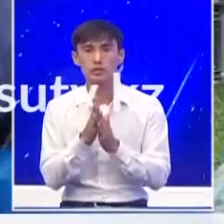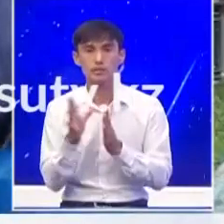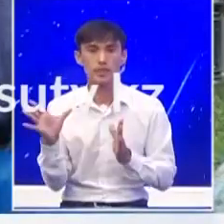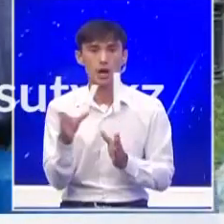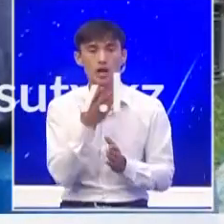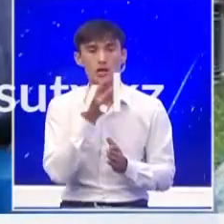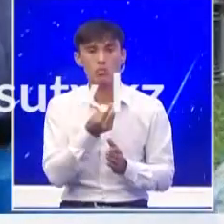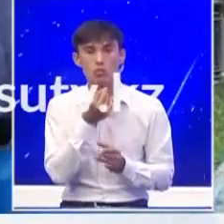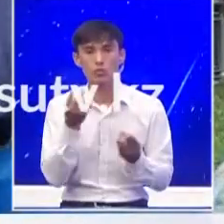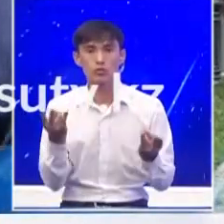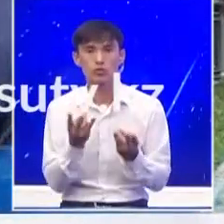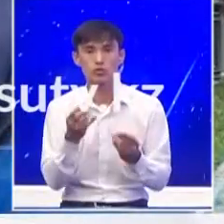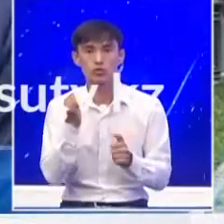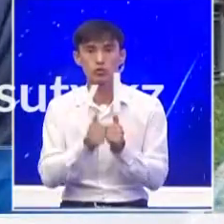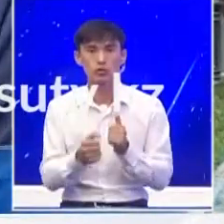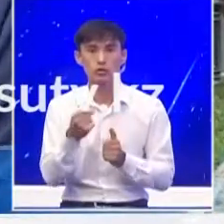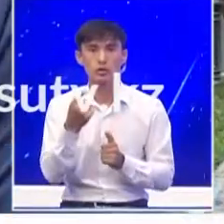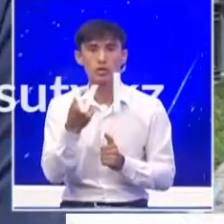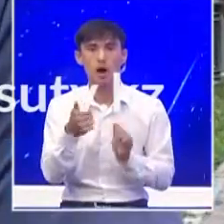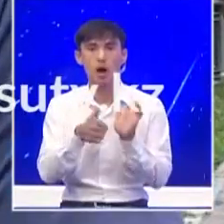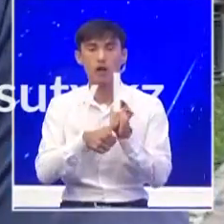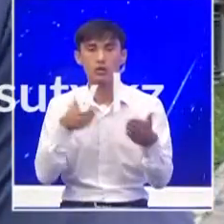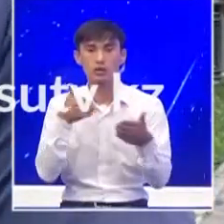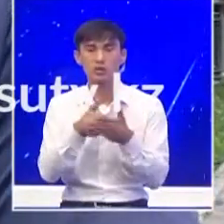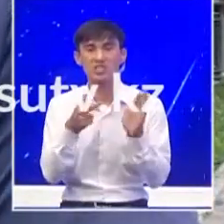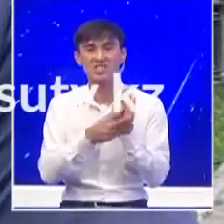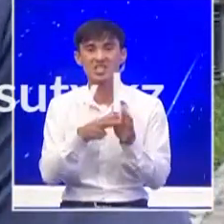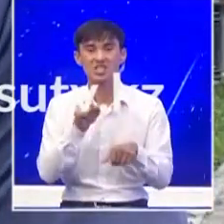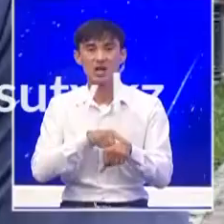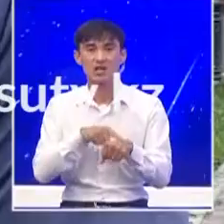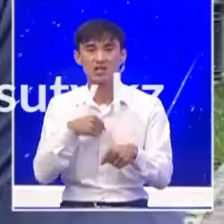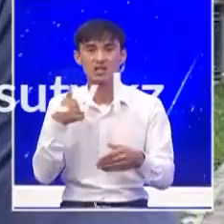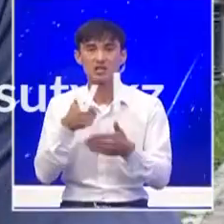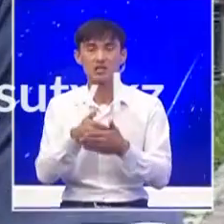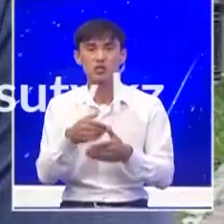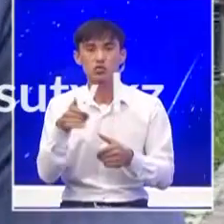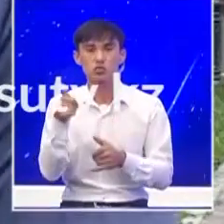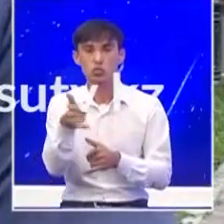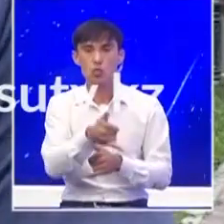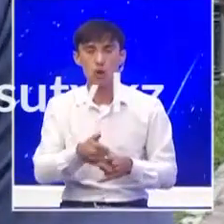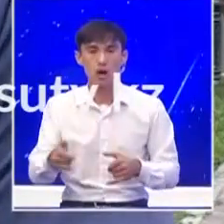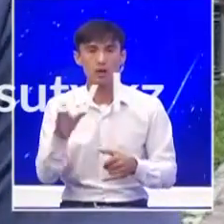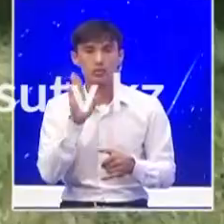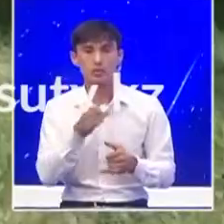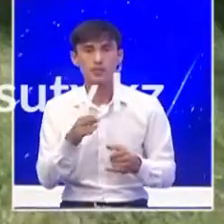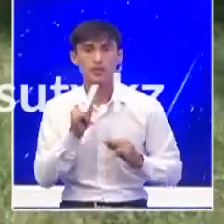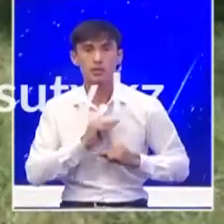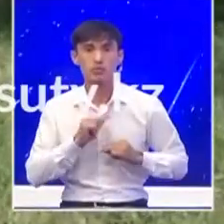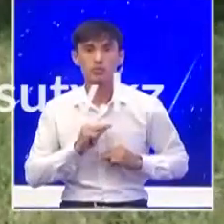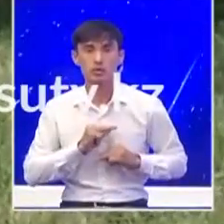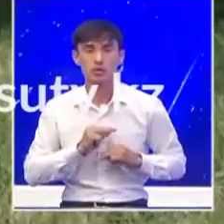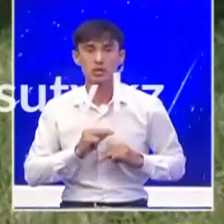гүлшөптердің әдемі болып тұруы үшін күніне тұрақты 6-8 сағатқа дейін суғарамыз. Енді елімізге елеулі еңбек қоса алмасақ та